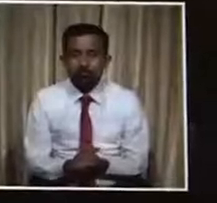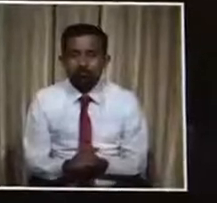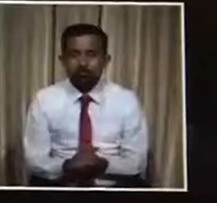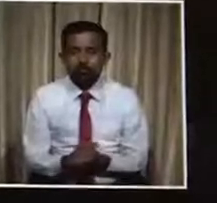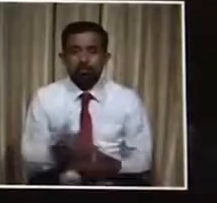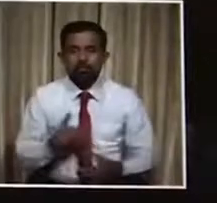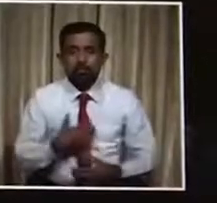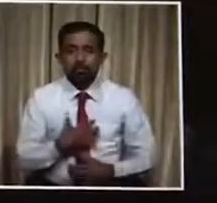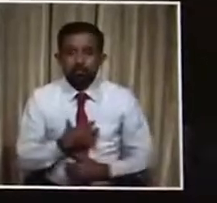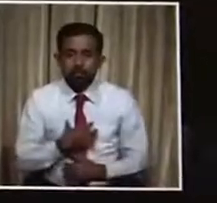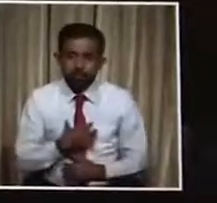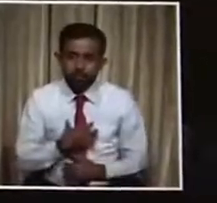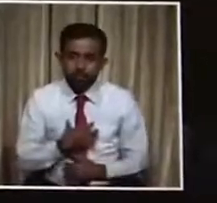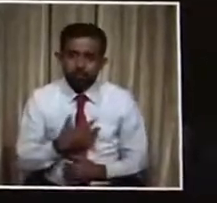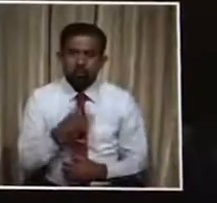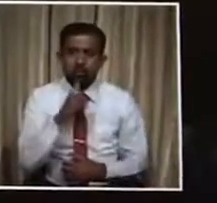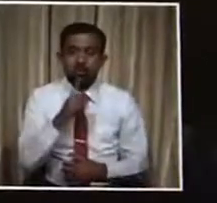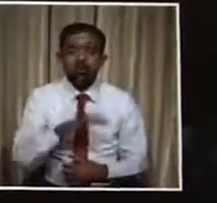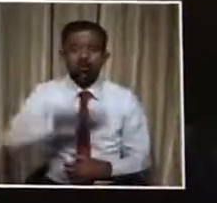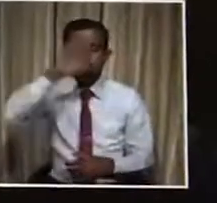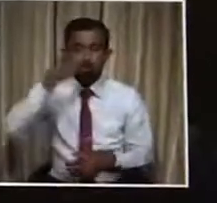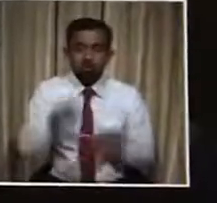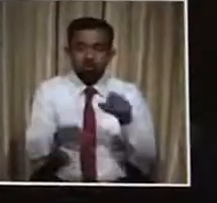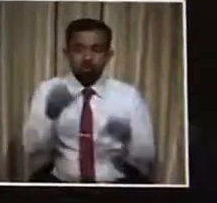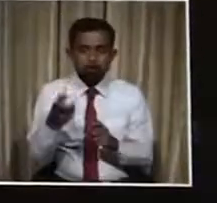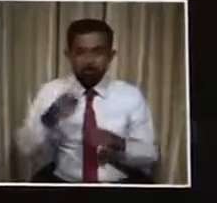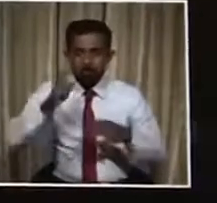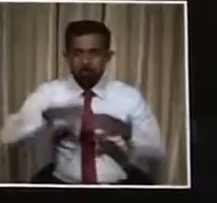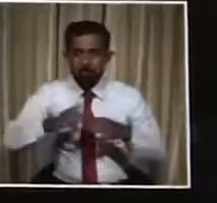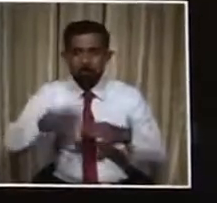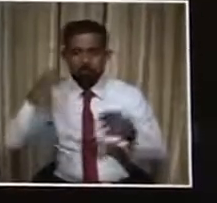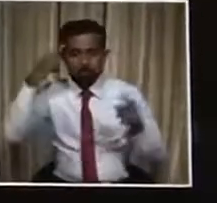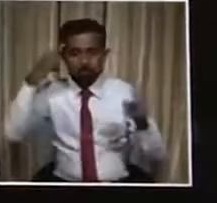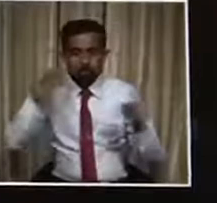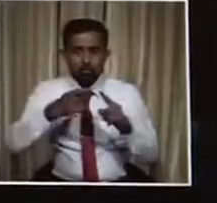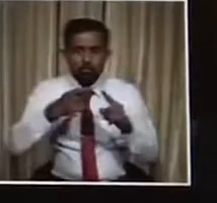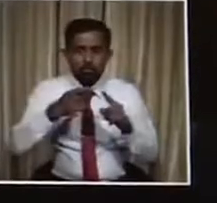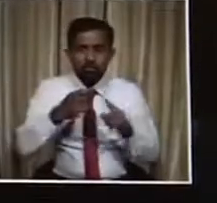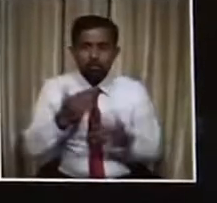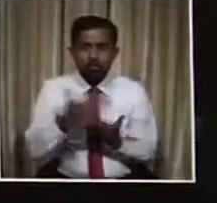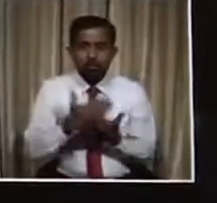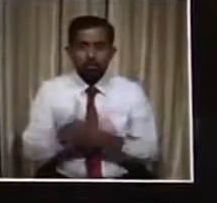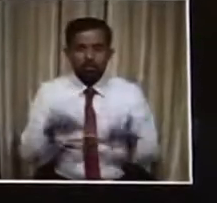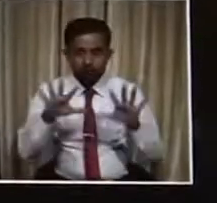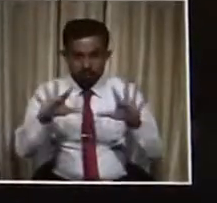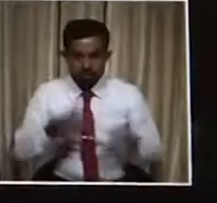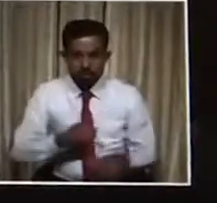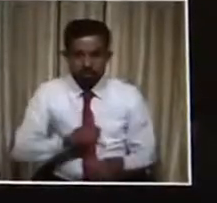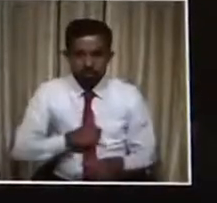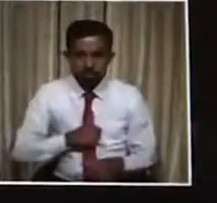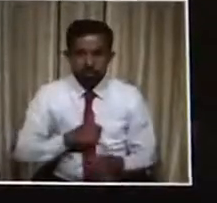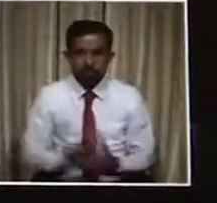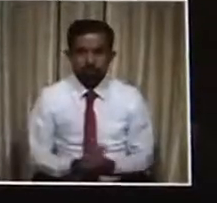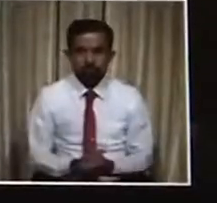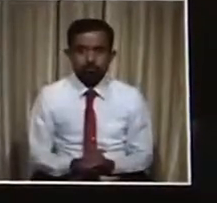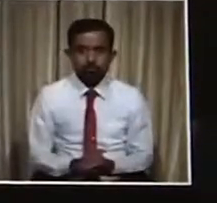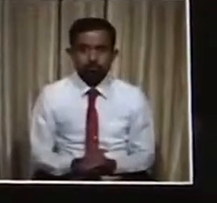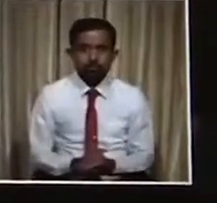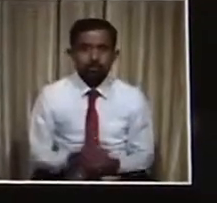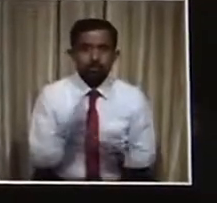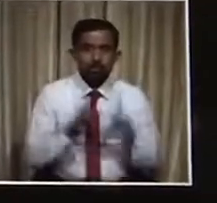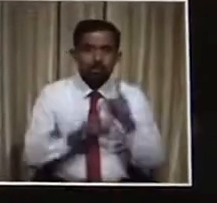அடுத்தது பெருந்தோட்ட தொழிலாளர்களுடைய சம்பள உயர்வு. சம்பள நிர்ணய சபையும் பெருந்தோட்ட கம்பெனிகளுக்கும் இடையில் பேச்சுவார்த்தை தோல்வி